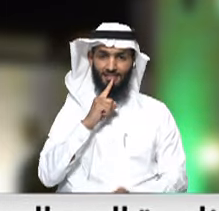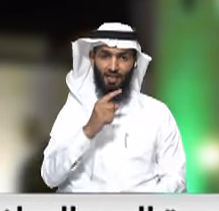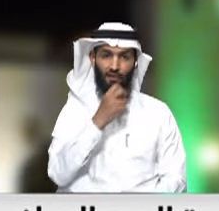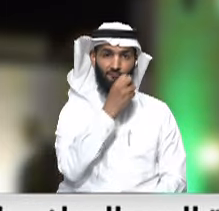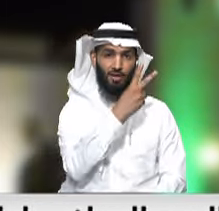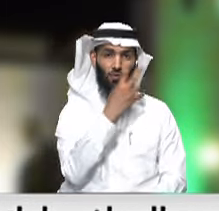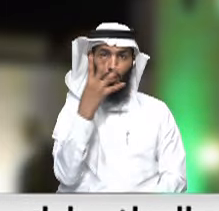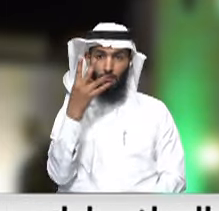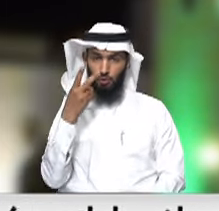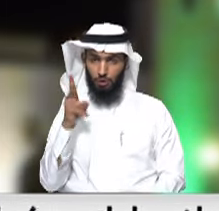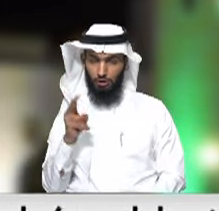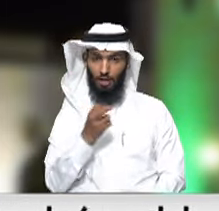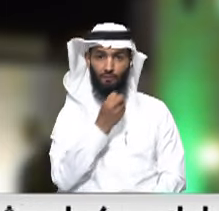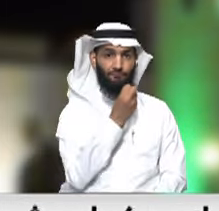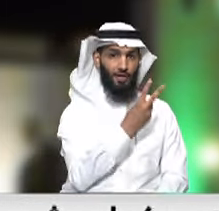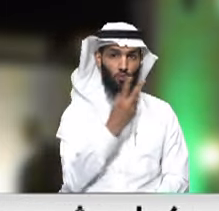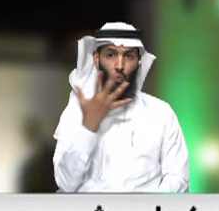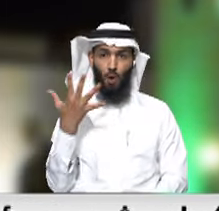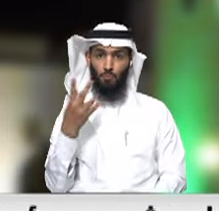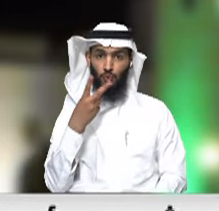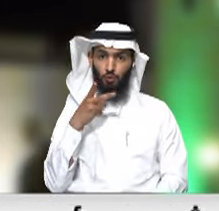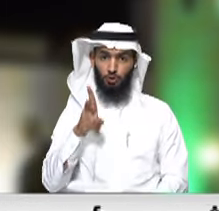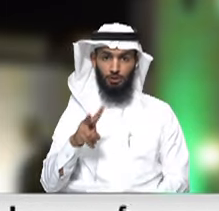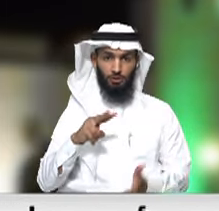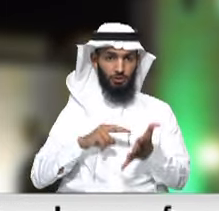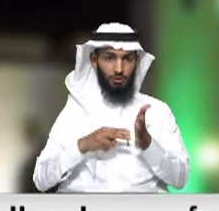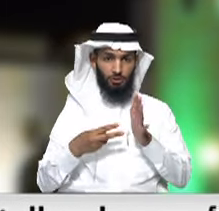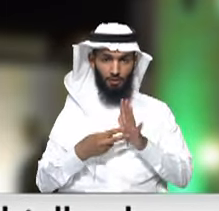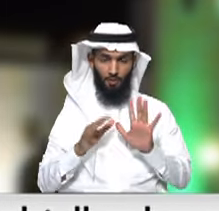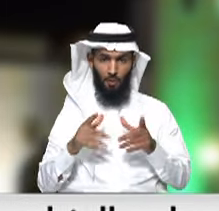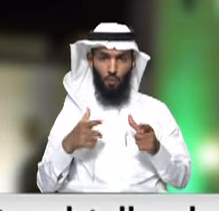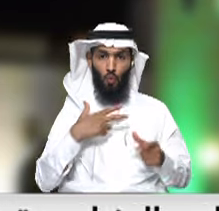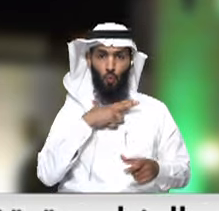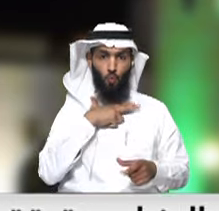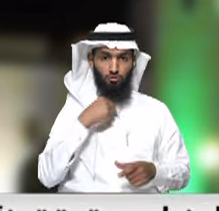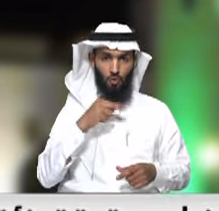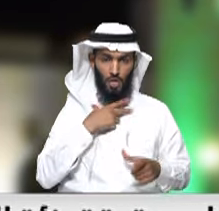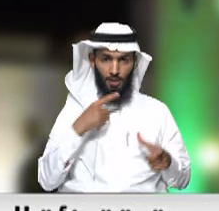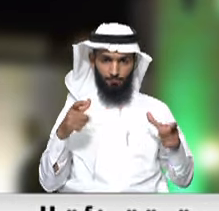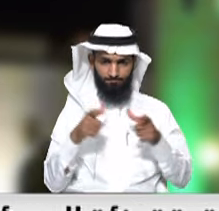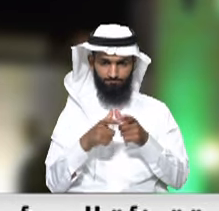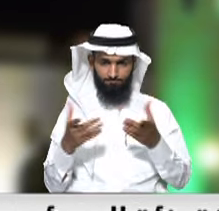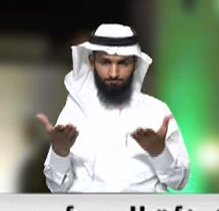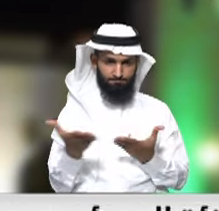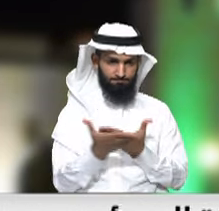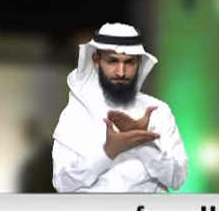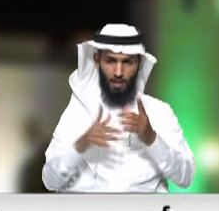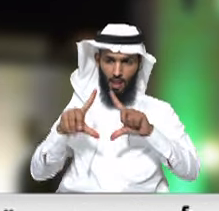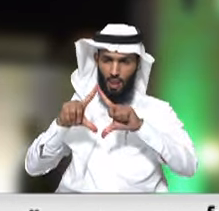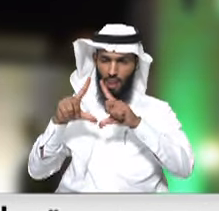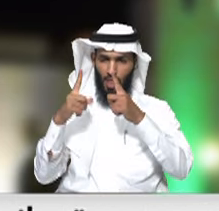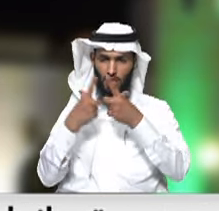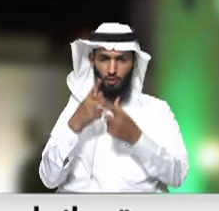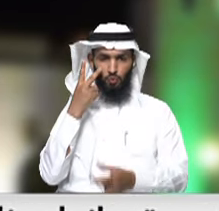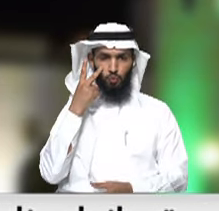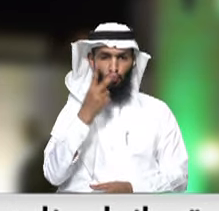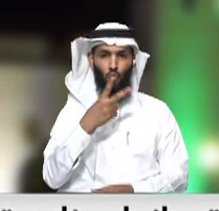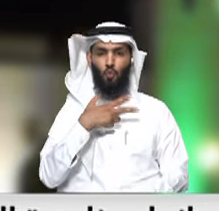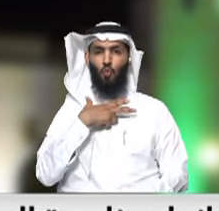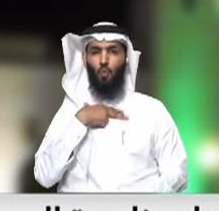2024-2025. من جانب آخر قرر مجلس الوزراء تشكيل لجنة لإعداد مشروع خطة عمل الحكومة برئاسة